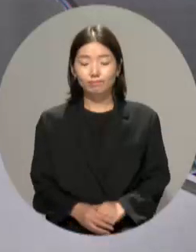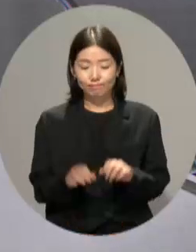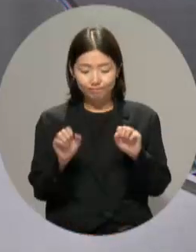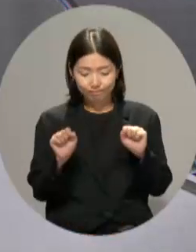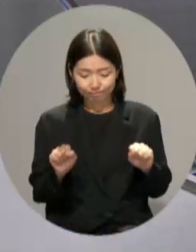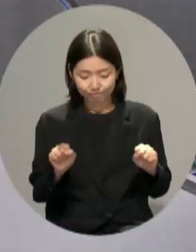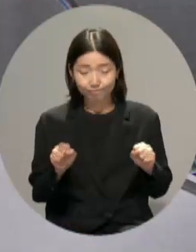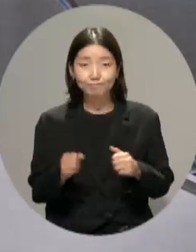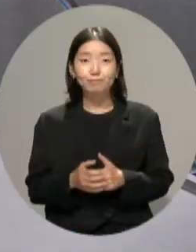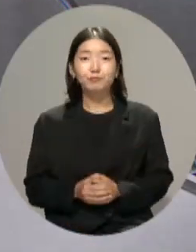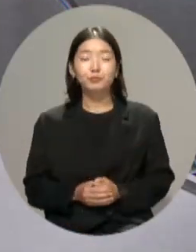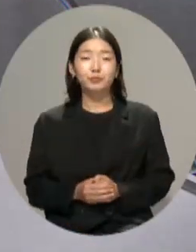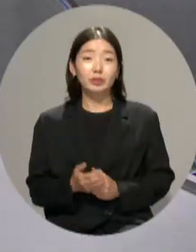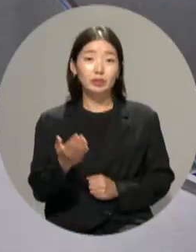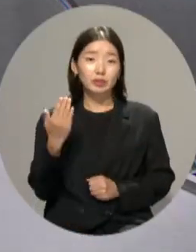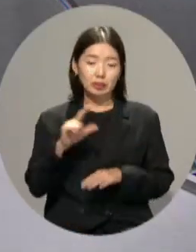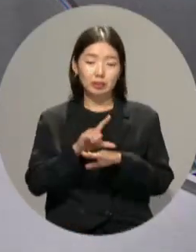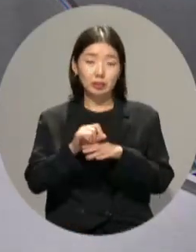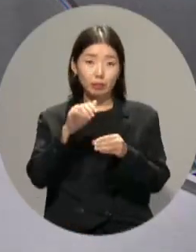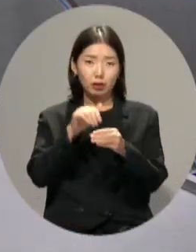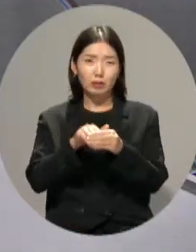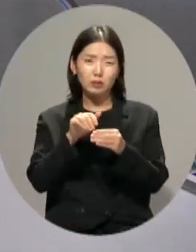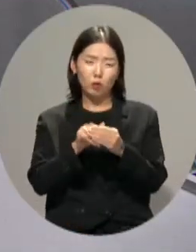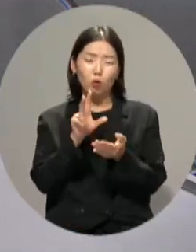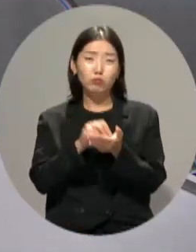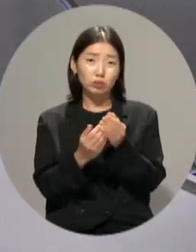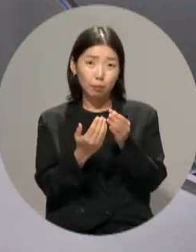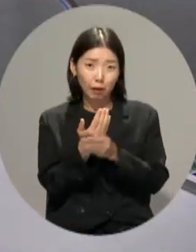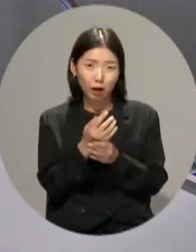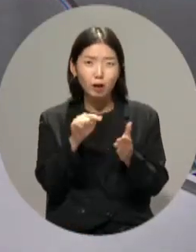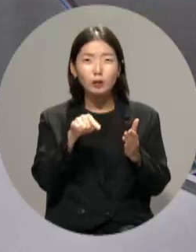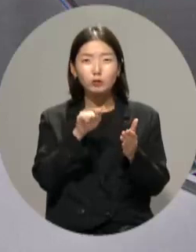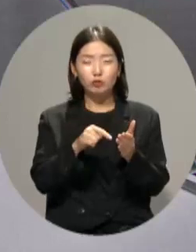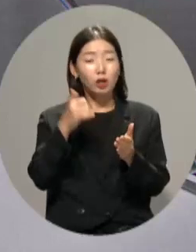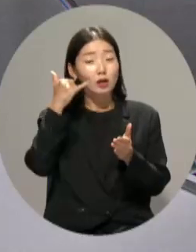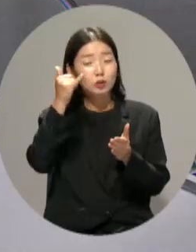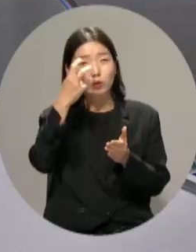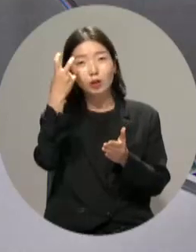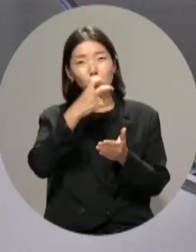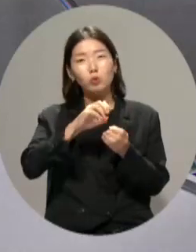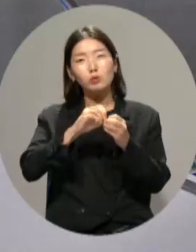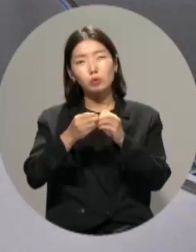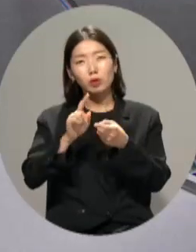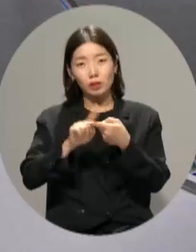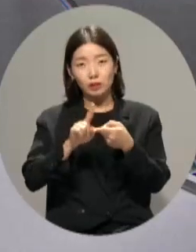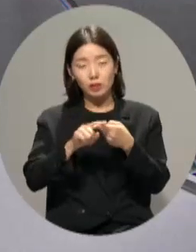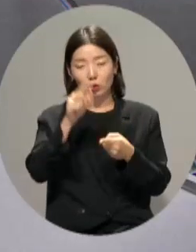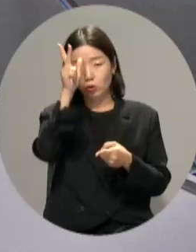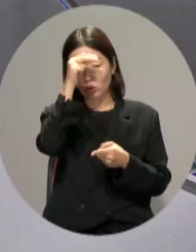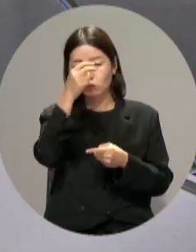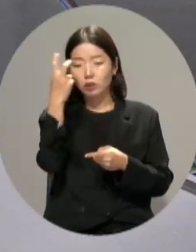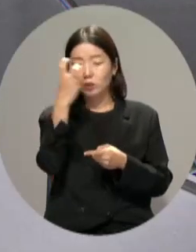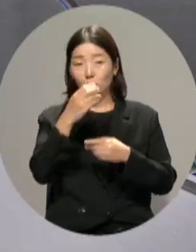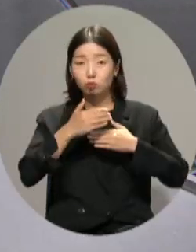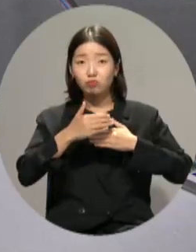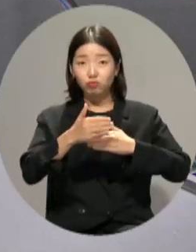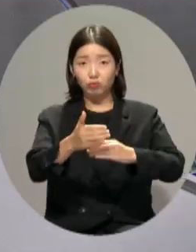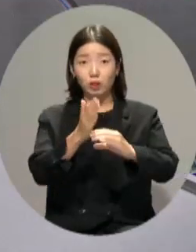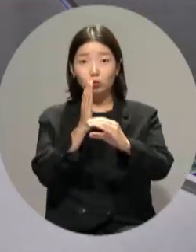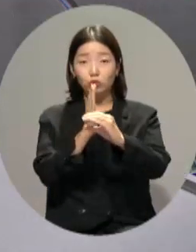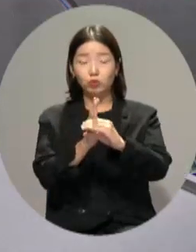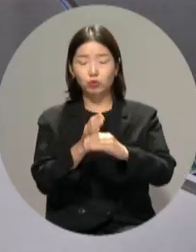안녕하십니까 지난 지방선거 비리 가운데 하나인 여론조사 조작 의혹에 대해 경찰의 수사가 급물살을